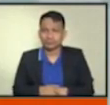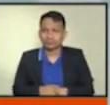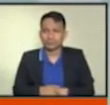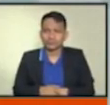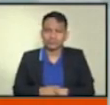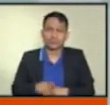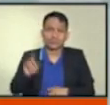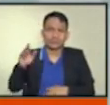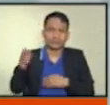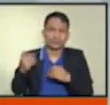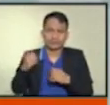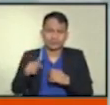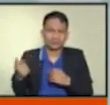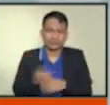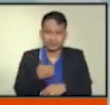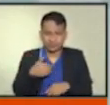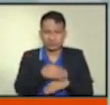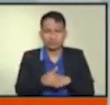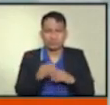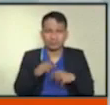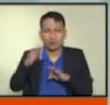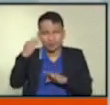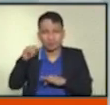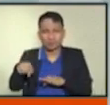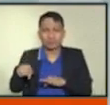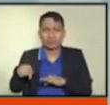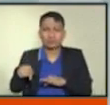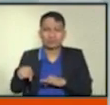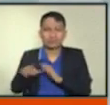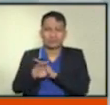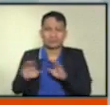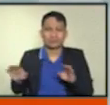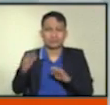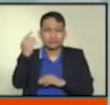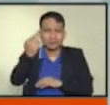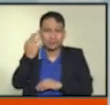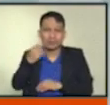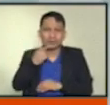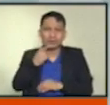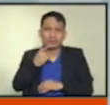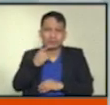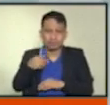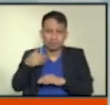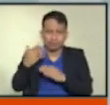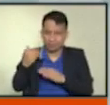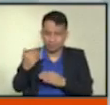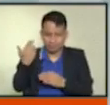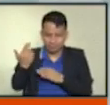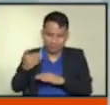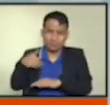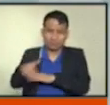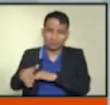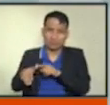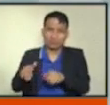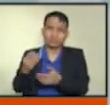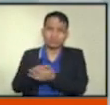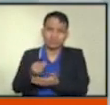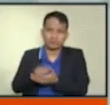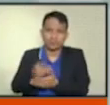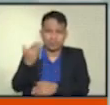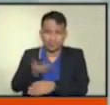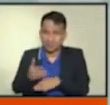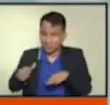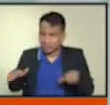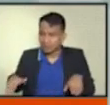ma'am, maski hindi ka nagkulang, pero ang point ko rito, wala ka talagang dahilan kung tutusin na para padalhan ng pera ang mga anak